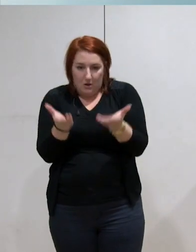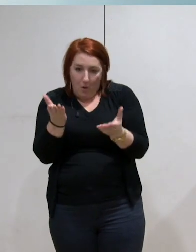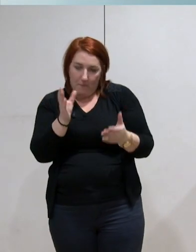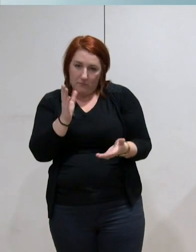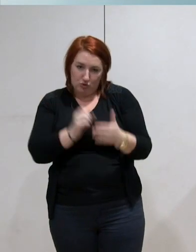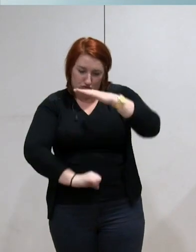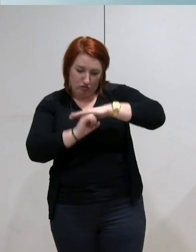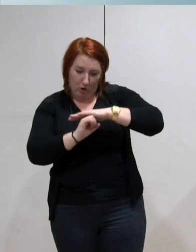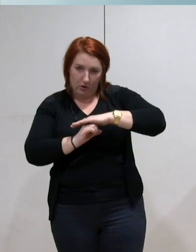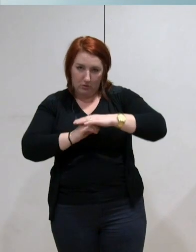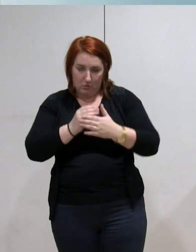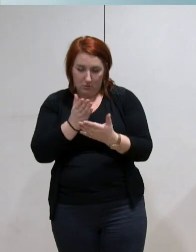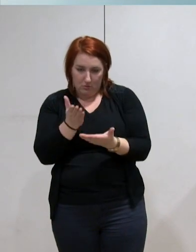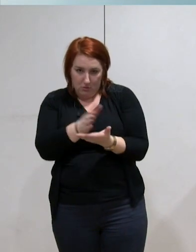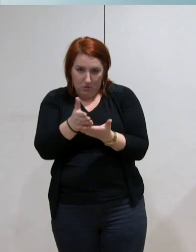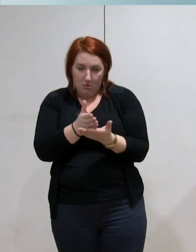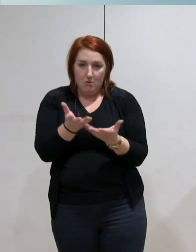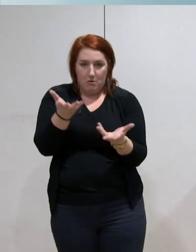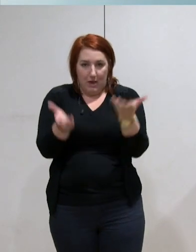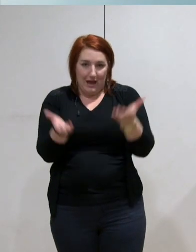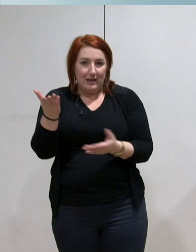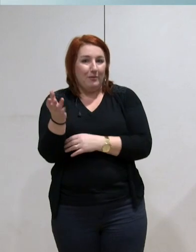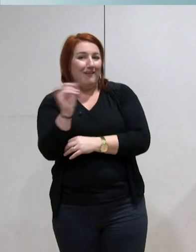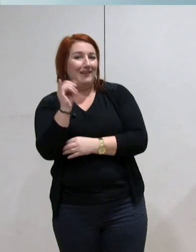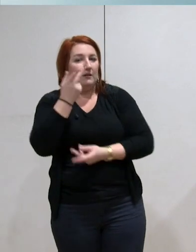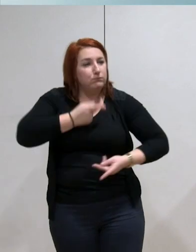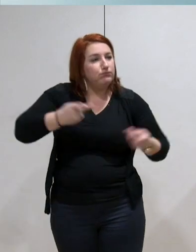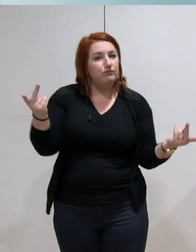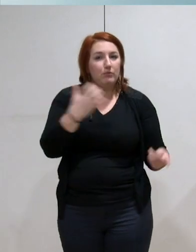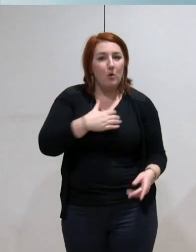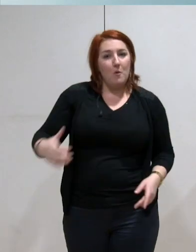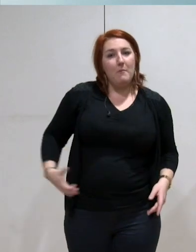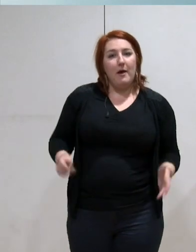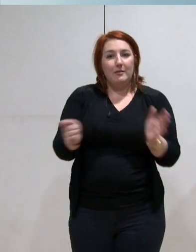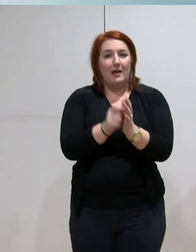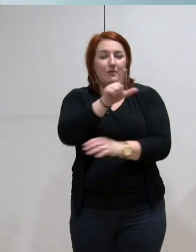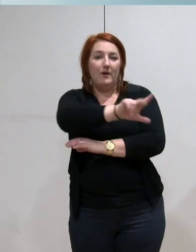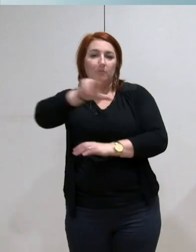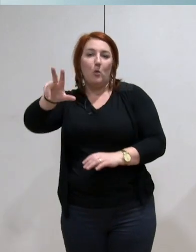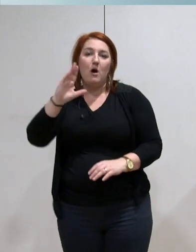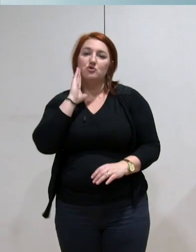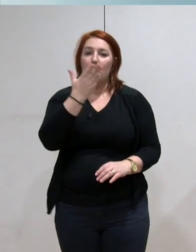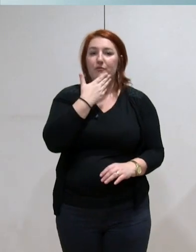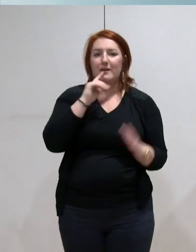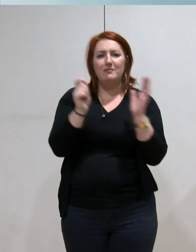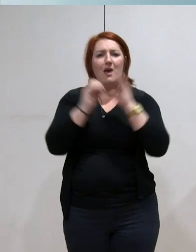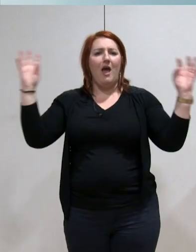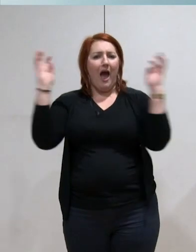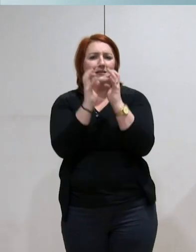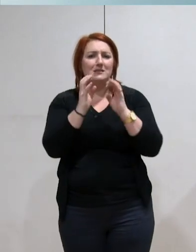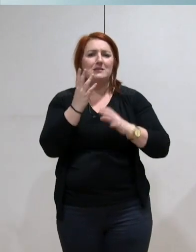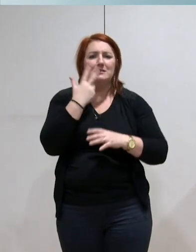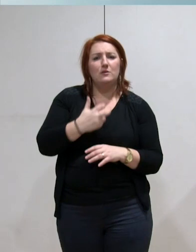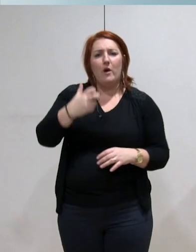vous sera donnée par le maire le 23 janvier lors des assises citoyennes et une fois que ce seuil est